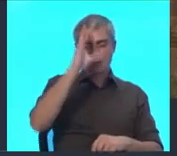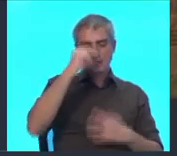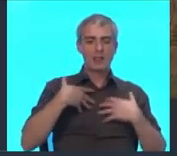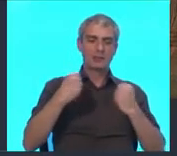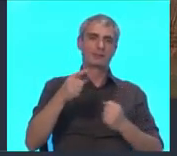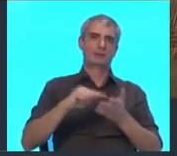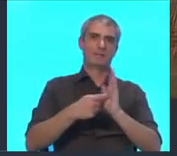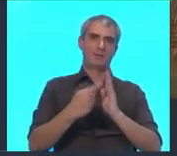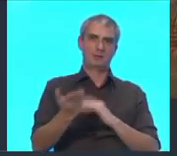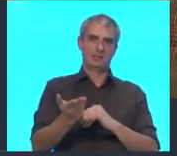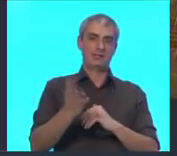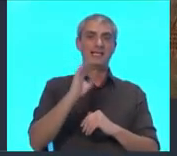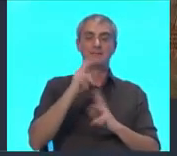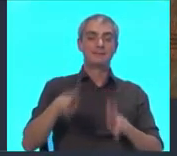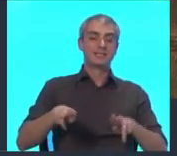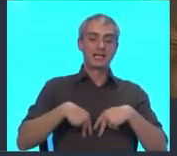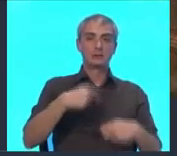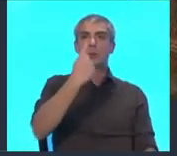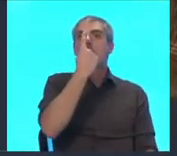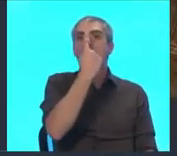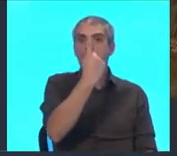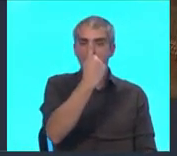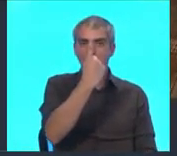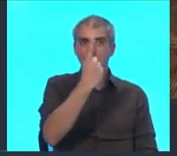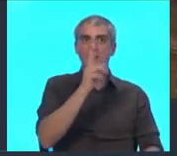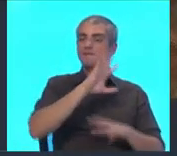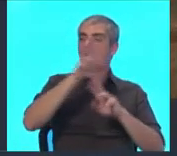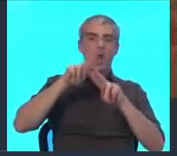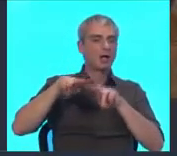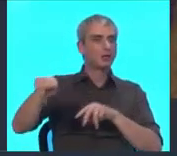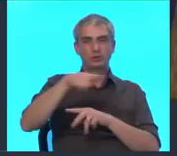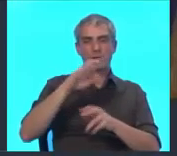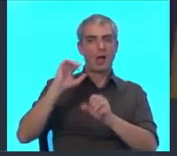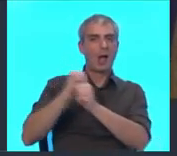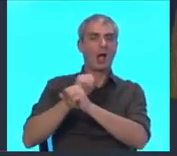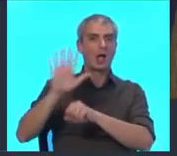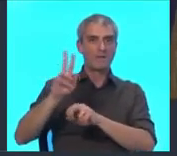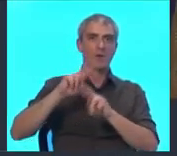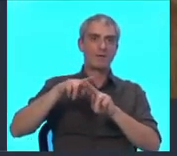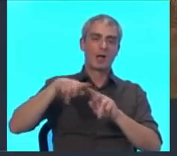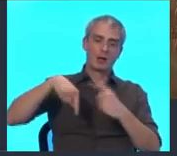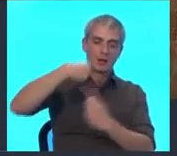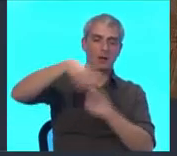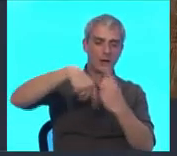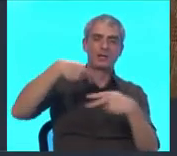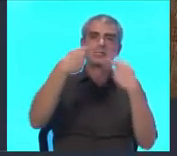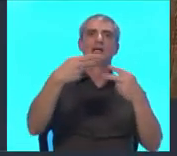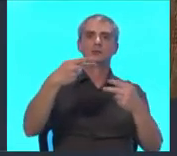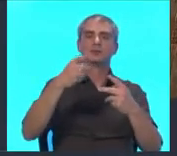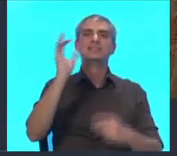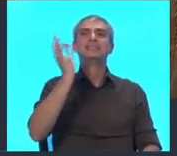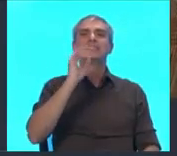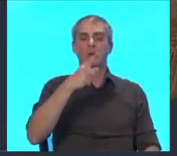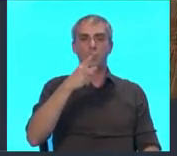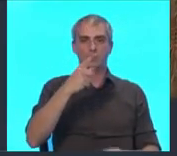הטיפול. אם יחזירו עובר אחד, יקפיאו את כל שאר העוברים ויחזירו אותם במחזורים הבאים, הסיכוי לצאת